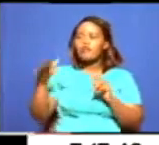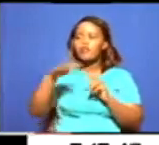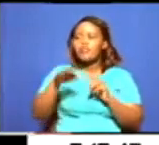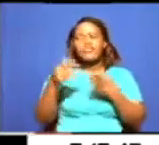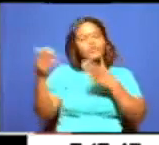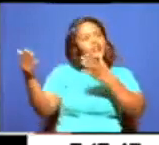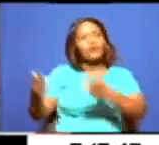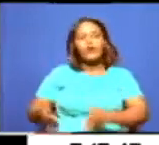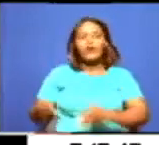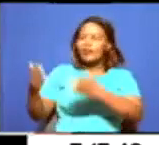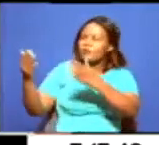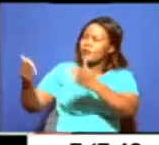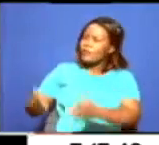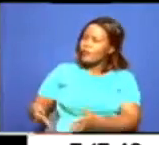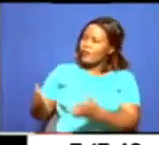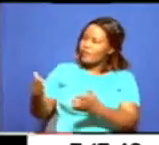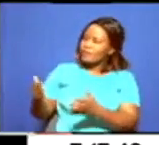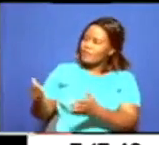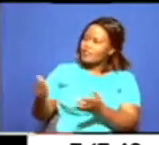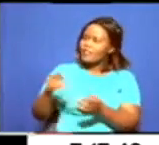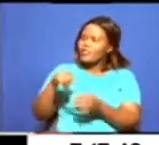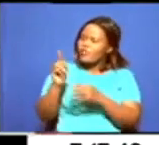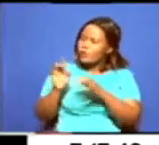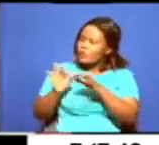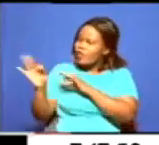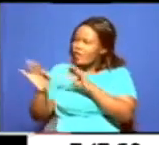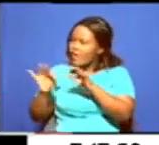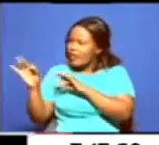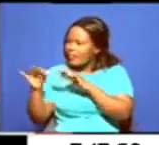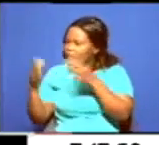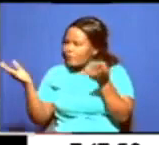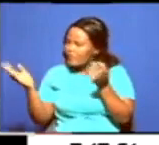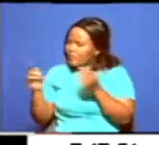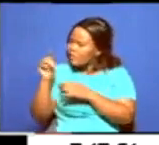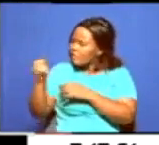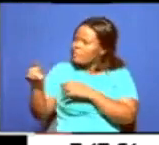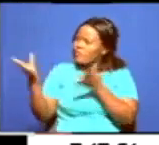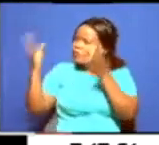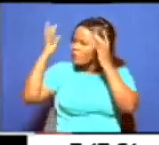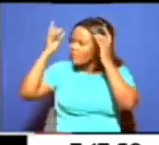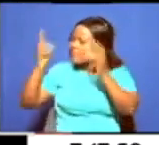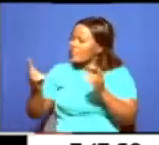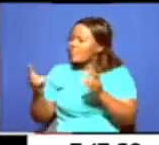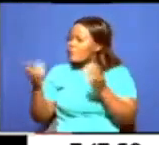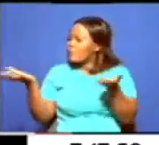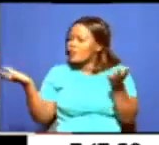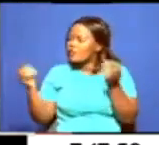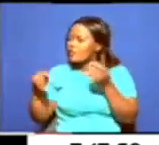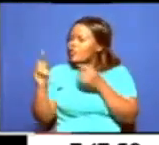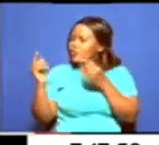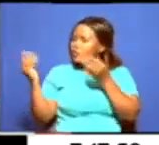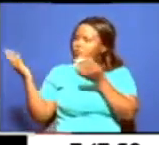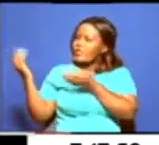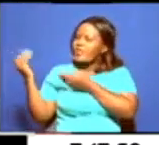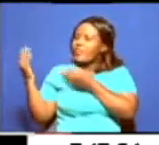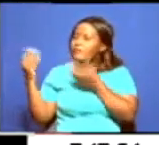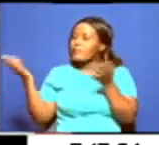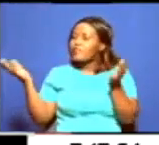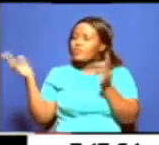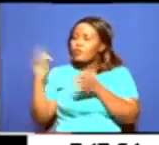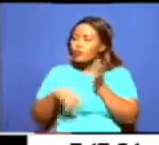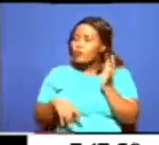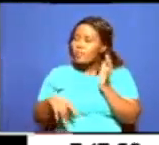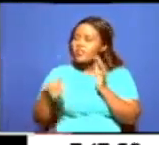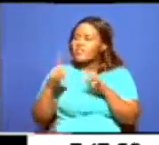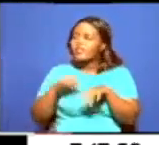Asante sana. Hebu tueleze kwa ufupi tu yale ambayo nyinyi mna msimamo upi hapa na matarajio yenu wakati kiongozi wa chama cha ODM atakapokuwa